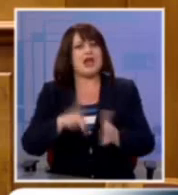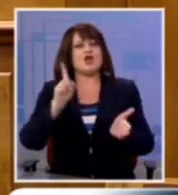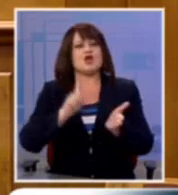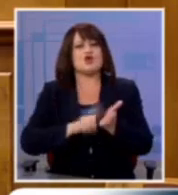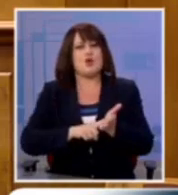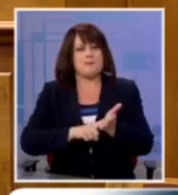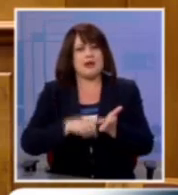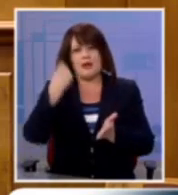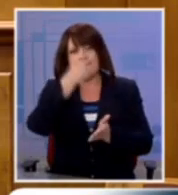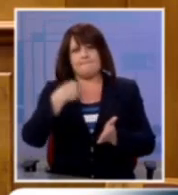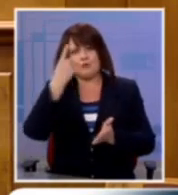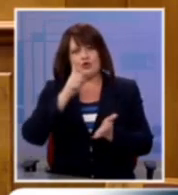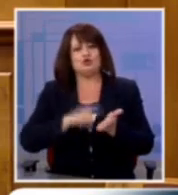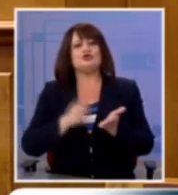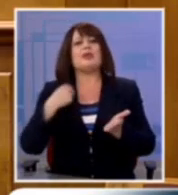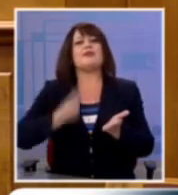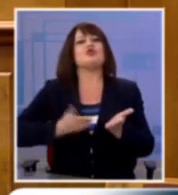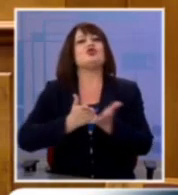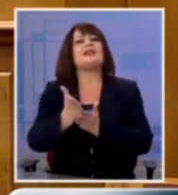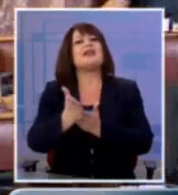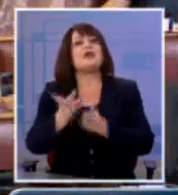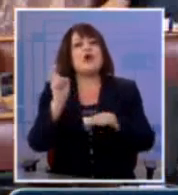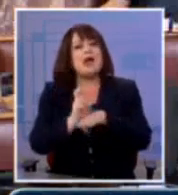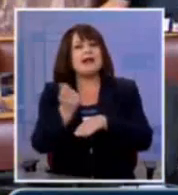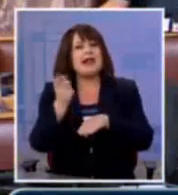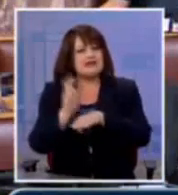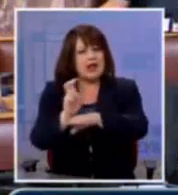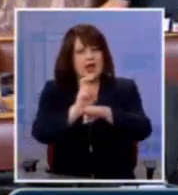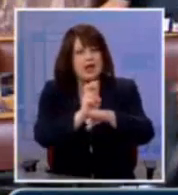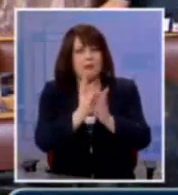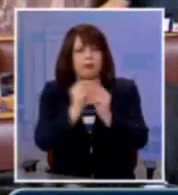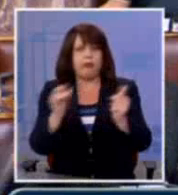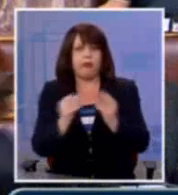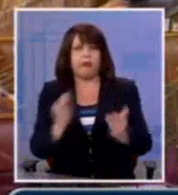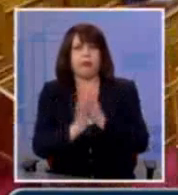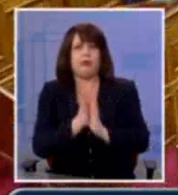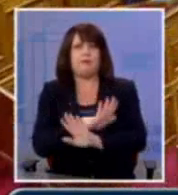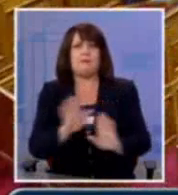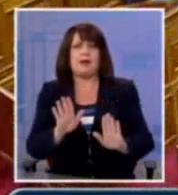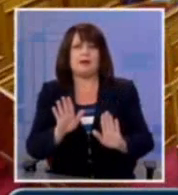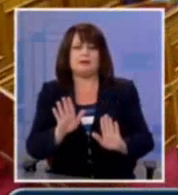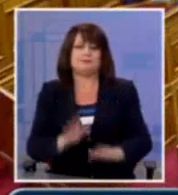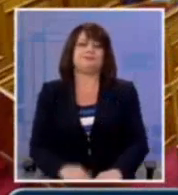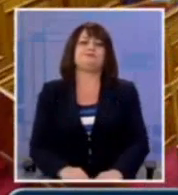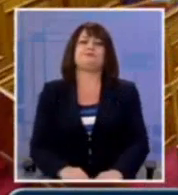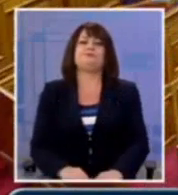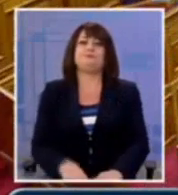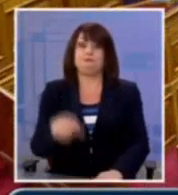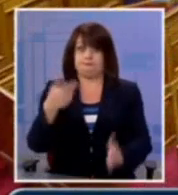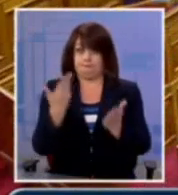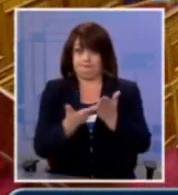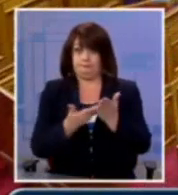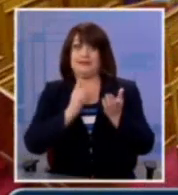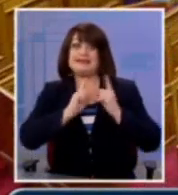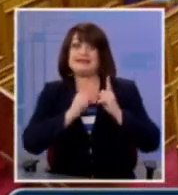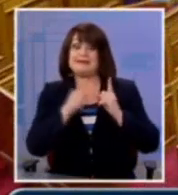πρόσωπα νομικών προσώπων δημοσίου δικαίου. Αυτή η συμφωνία ή ακόμα καλύτερα αυτή η